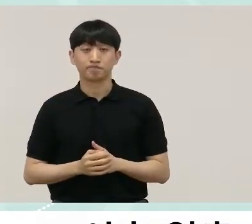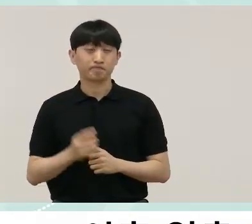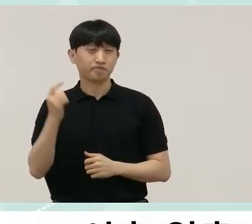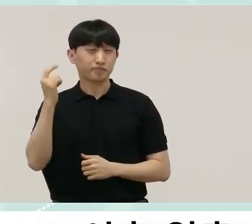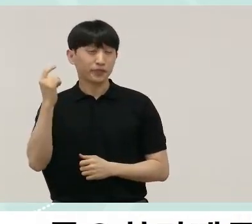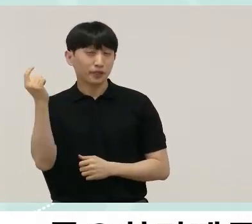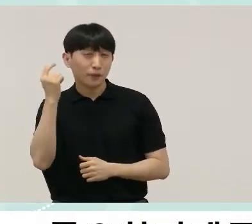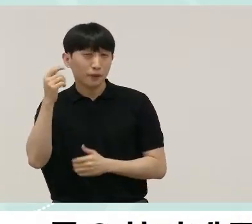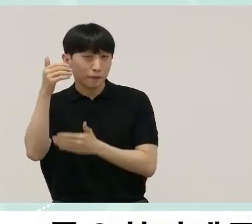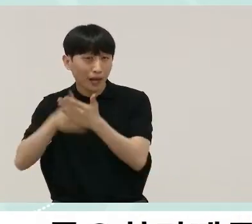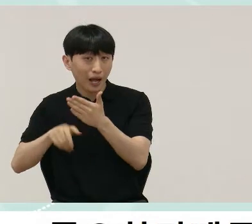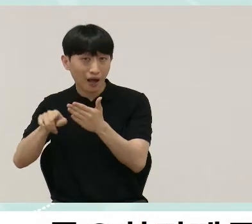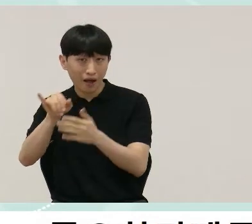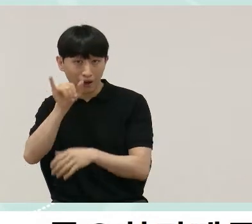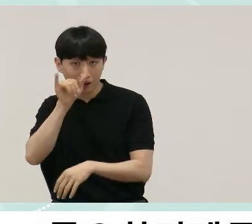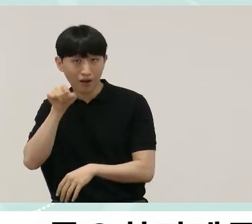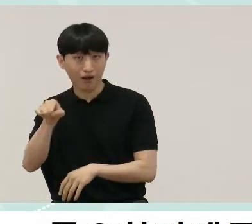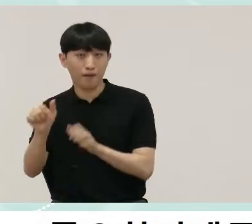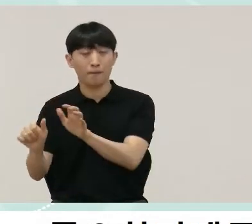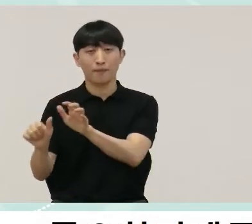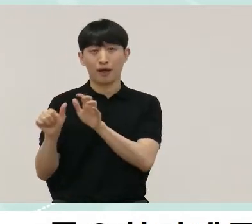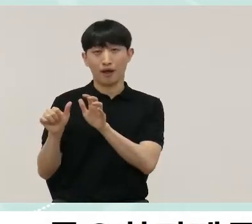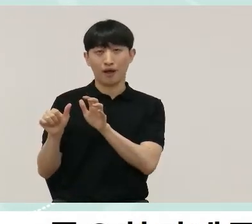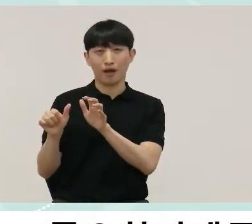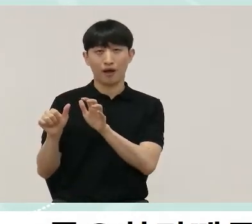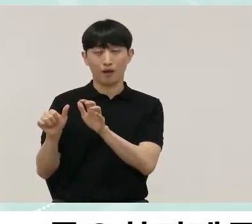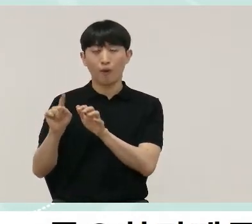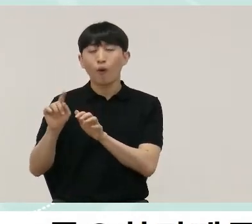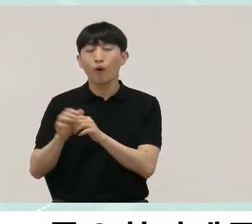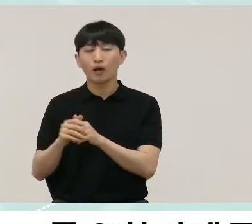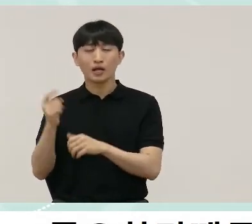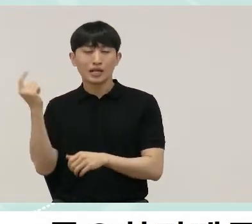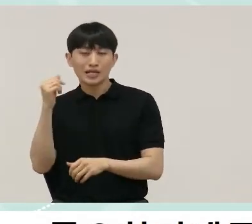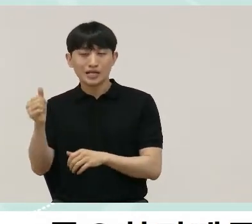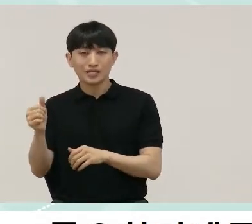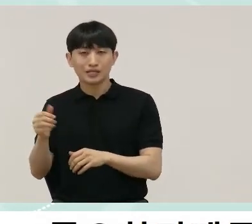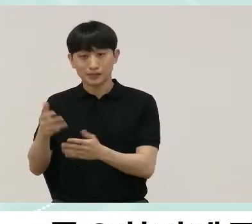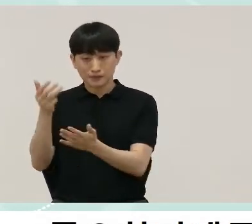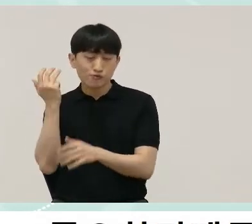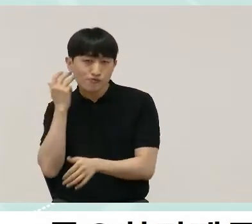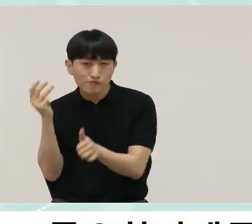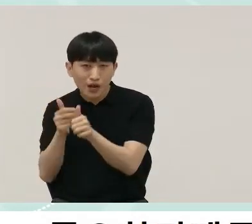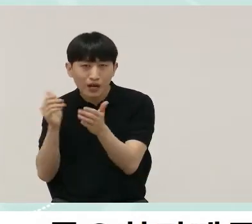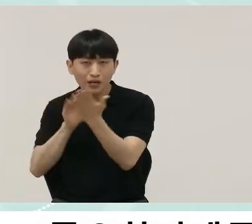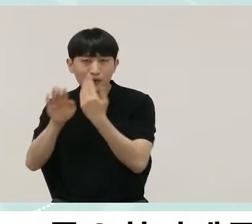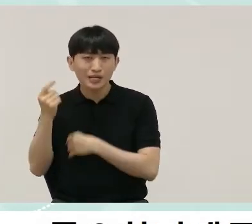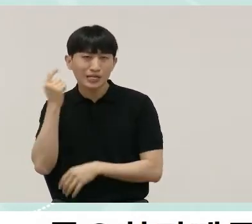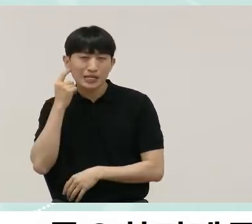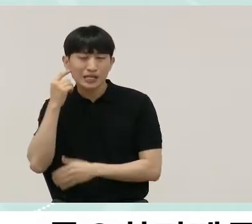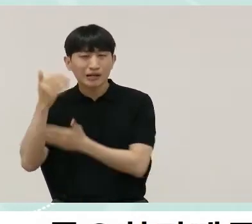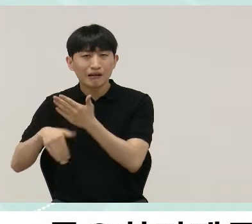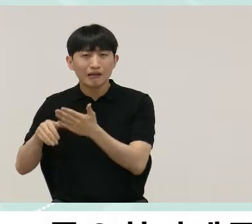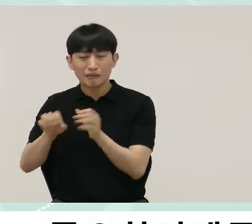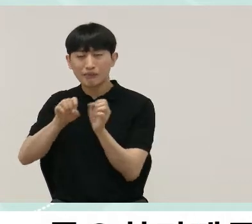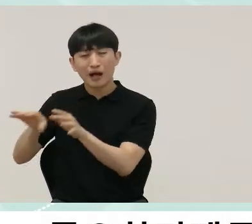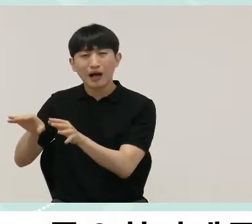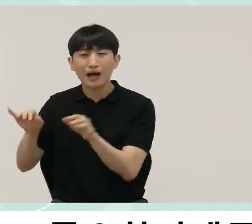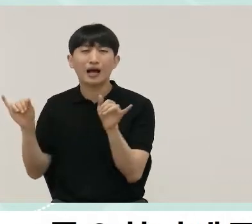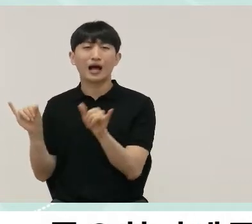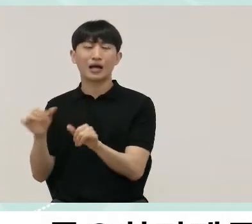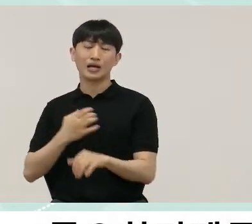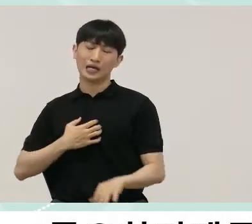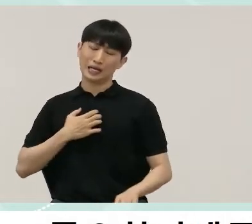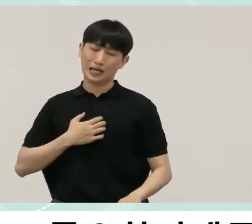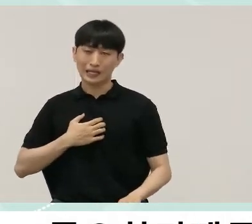청력이 남은 경우에는 그 잔존 청력을 잃어버릴까 봐 인공화호 수술하기가 두려웠었는데 이제는 보존